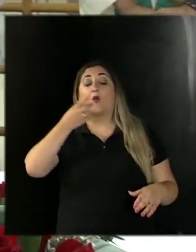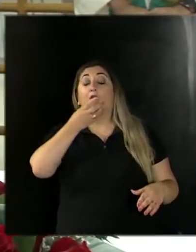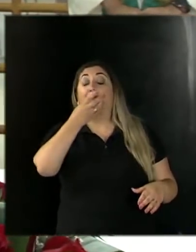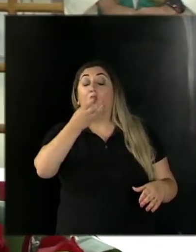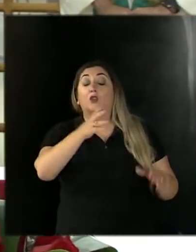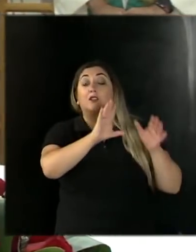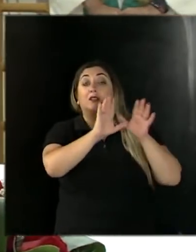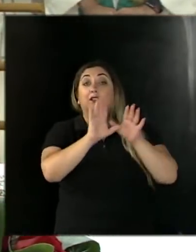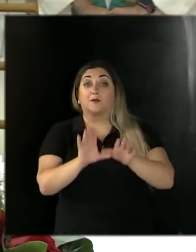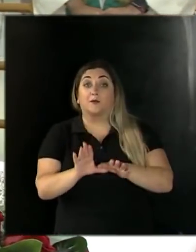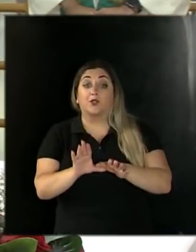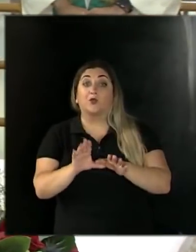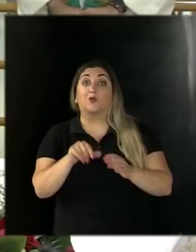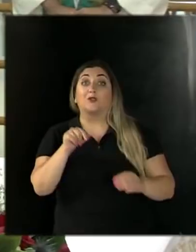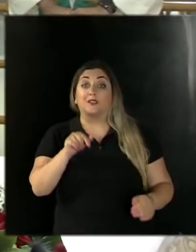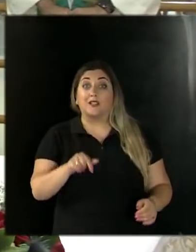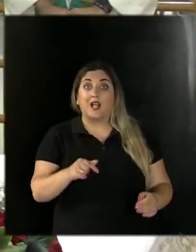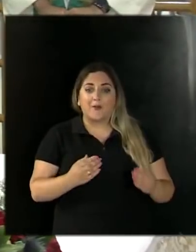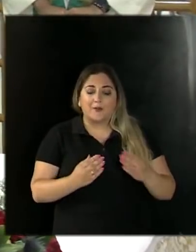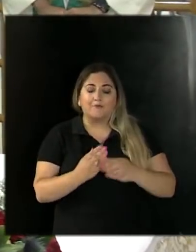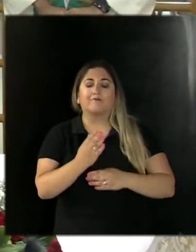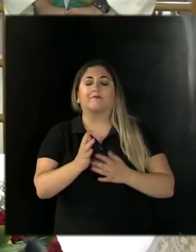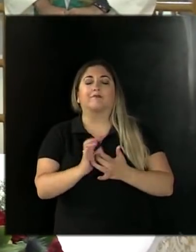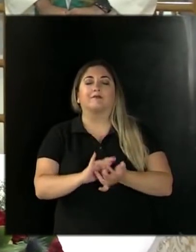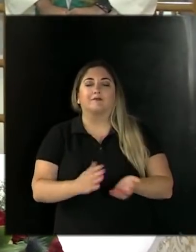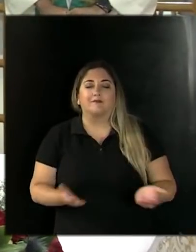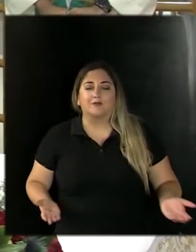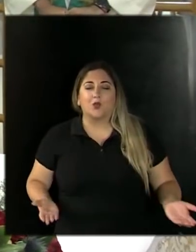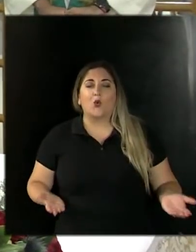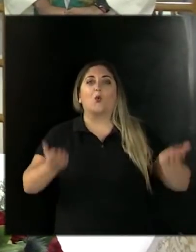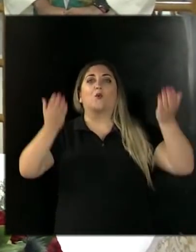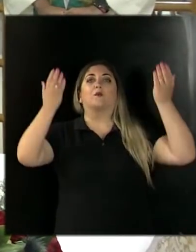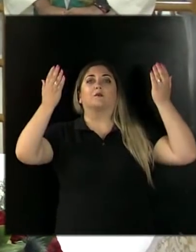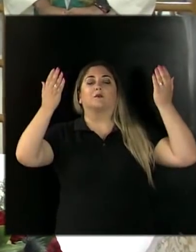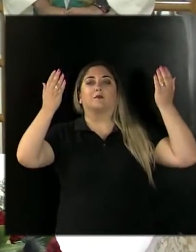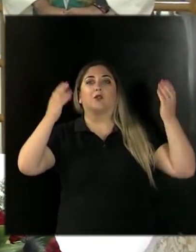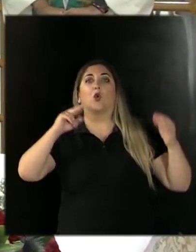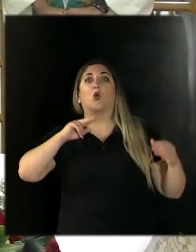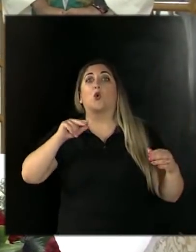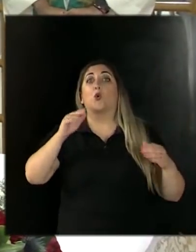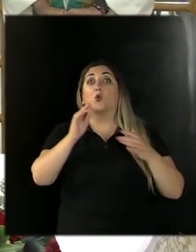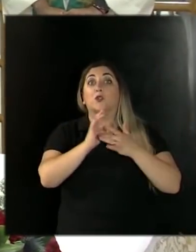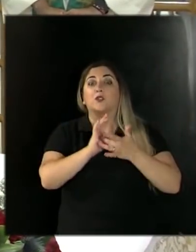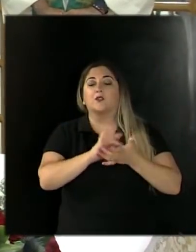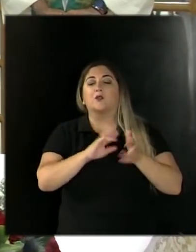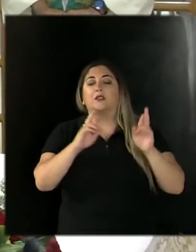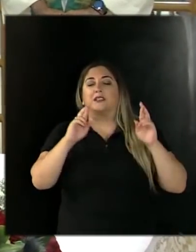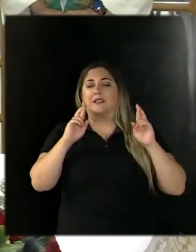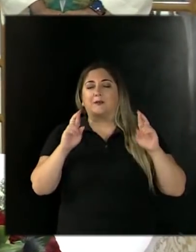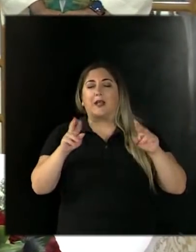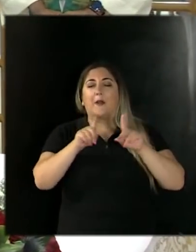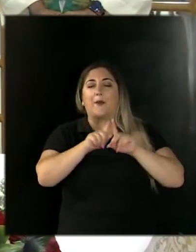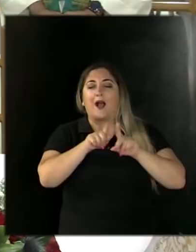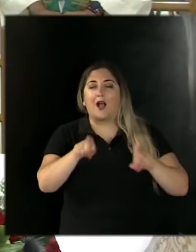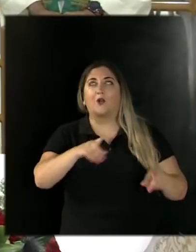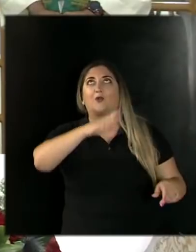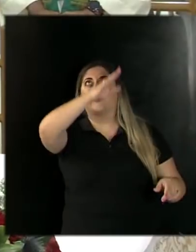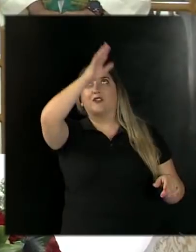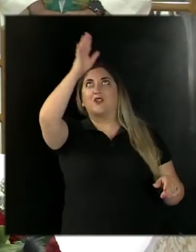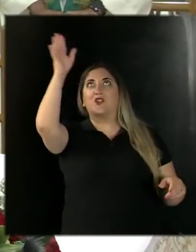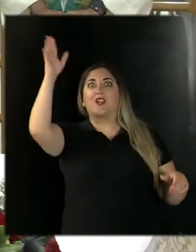tal-Ispirtu li bih qajjimt lil Ġesu mill-imwiet. U bih nittamaw li nibqgħu ingawdu għal